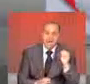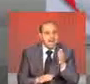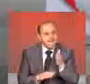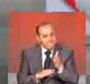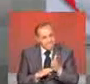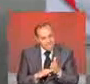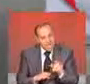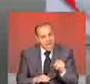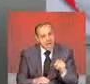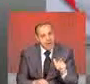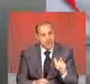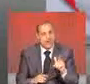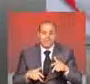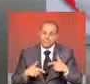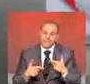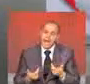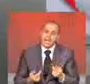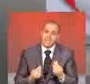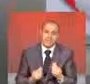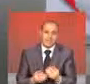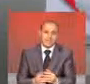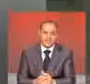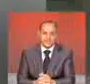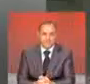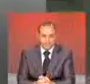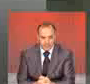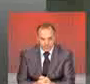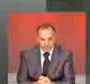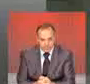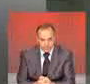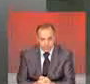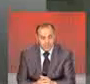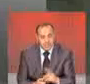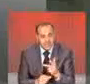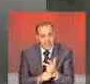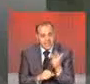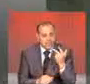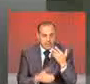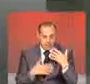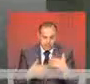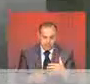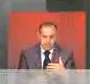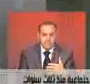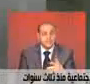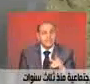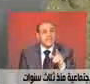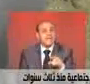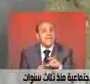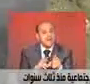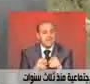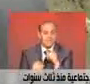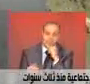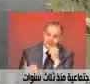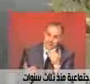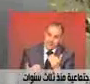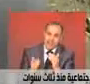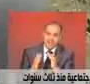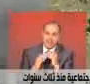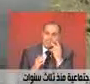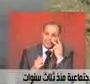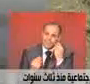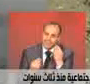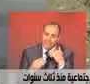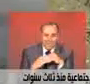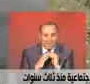على أبسط المرافق الضرورية. ثلاث سنوات مضت وما زالت هذه العائلات تنتظر مسكنا لائقا